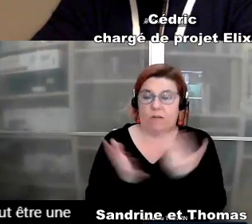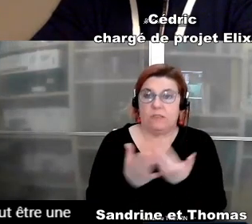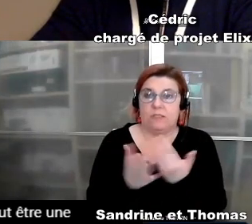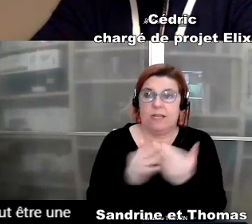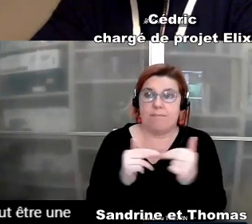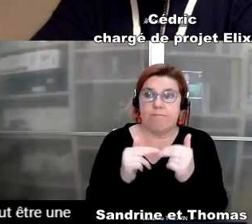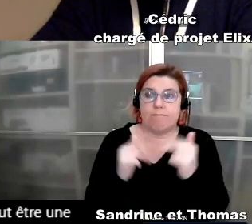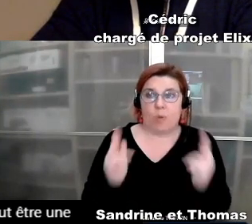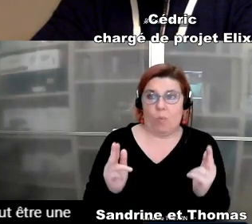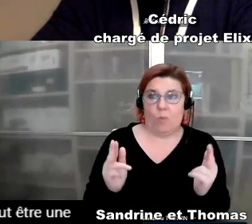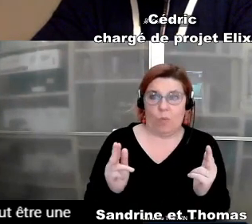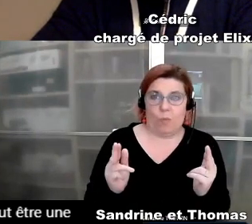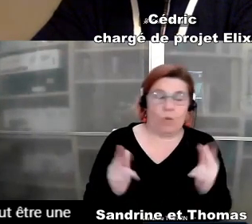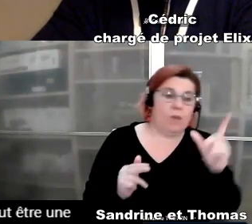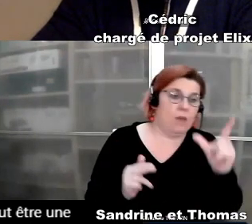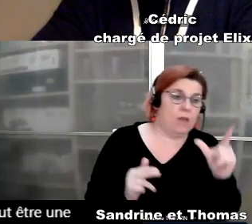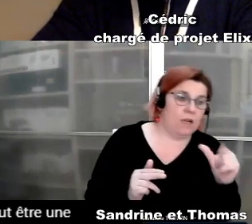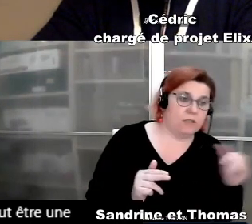et